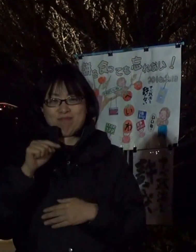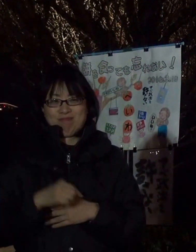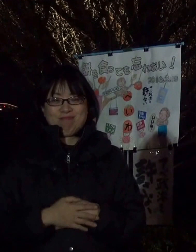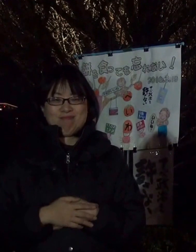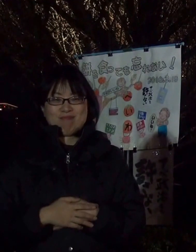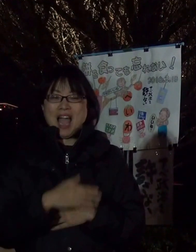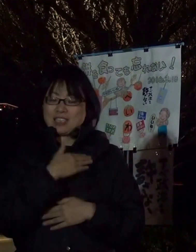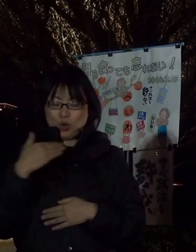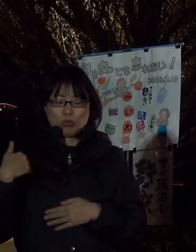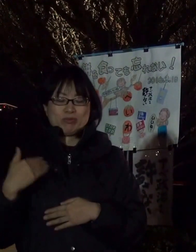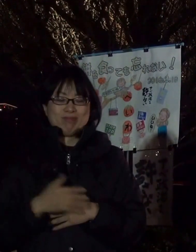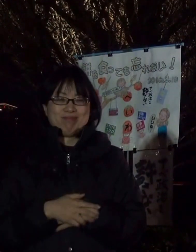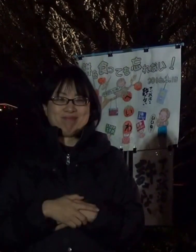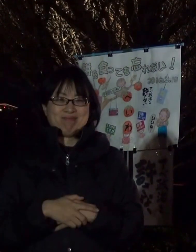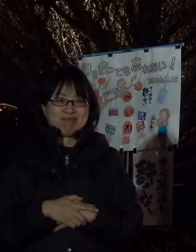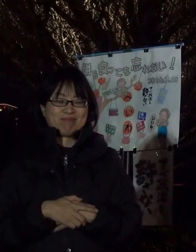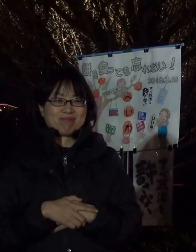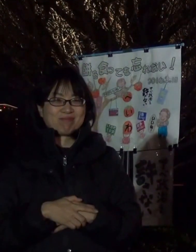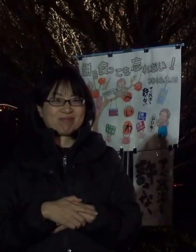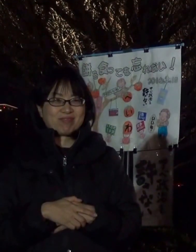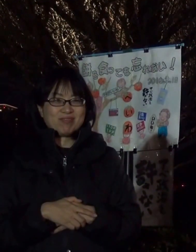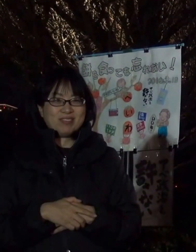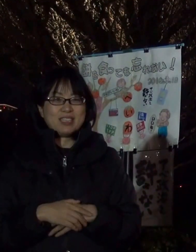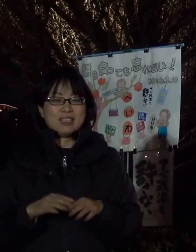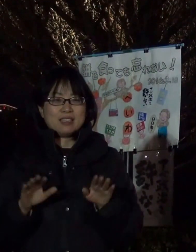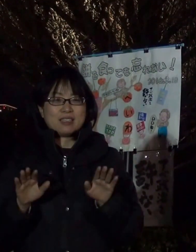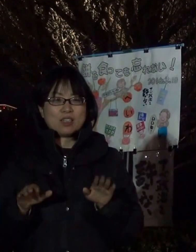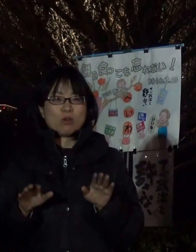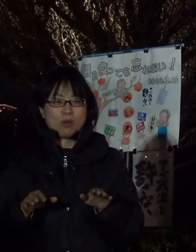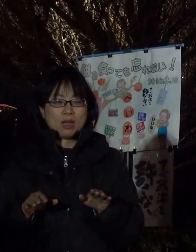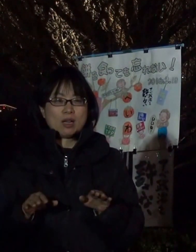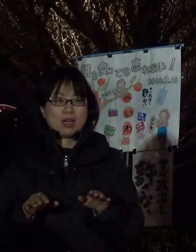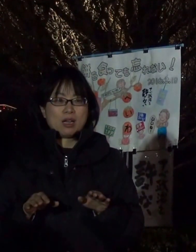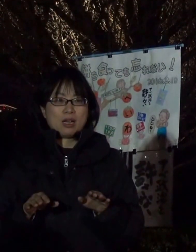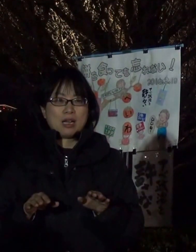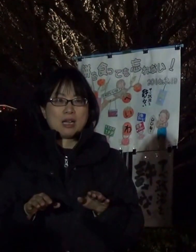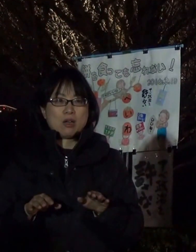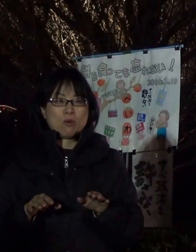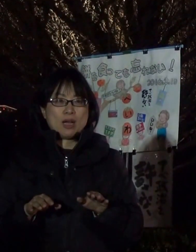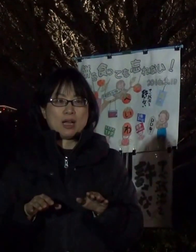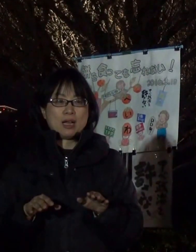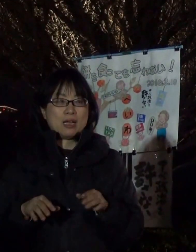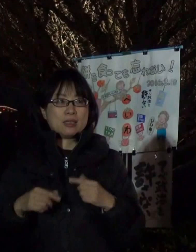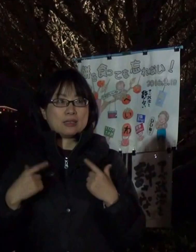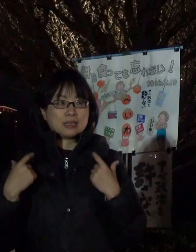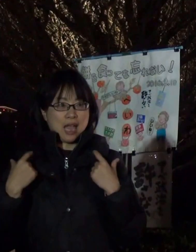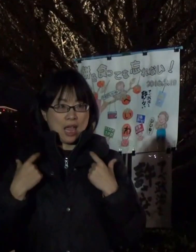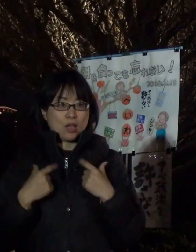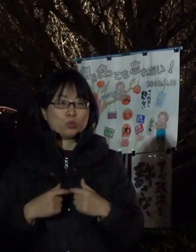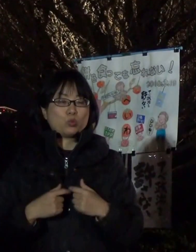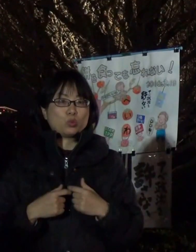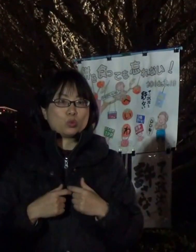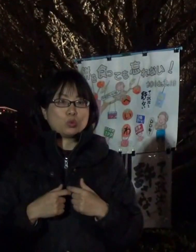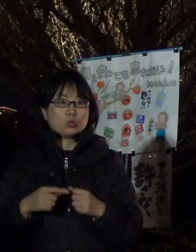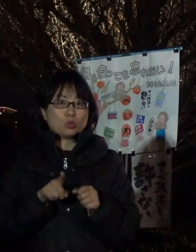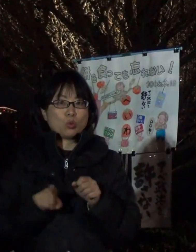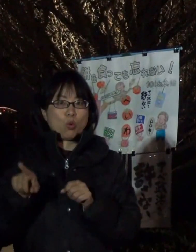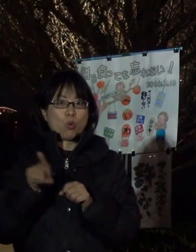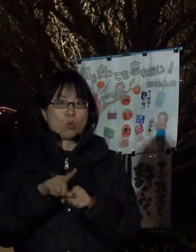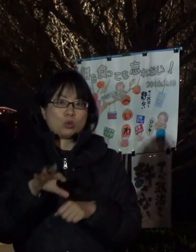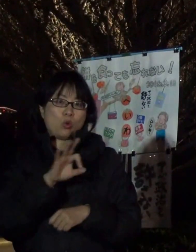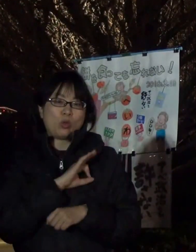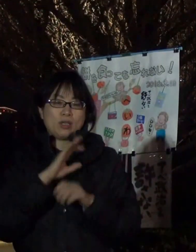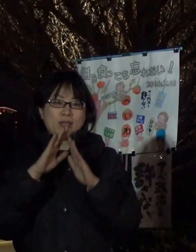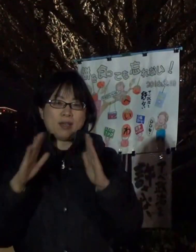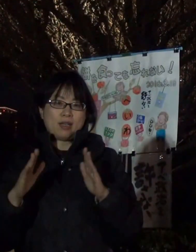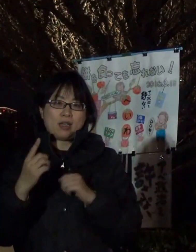夫。で、今日は制服工場委員会さんが来られるって言ってね、それも楽